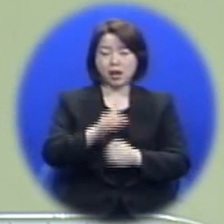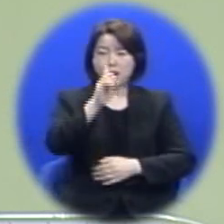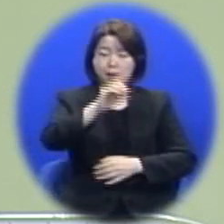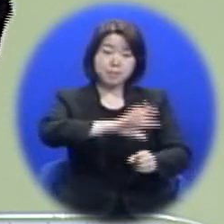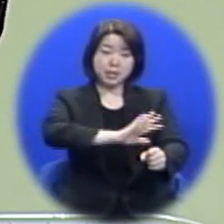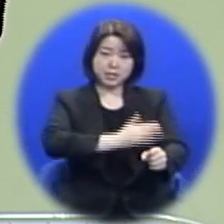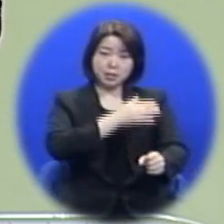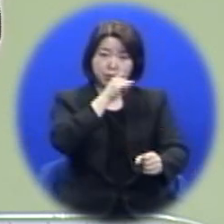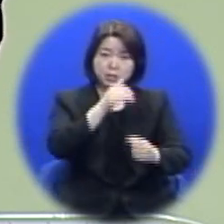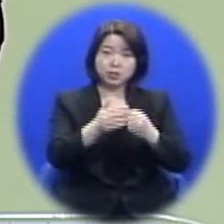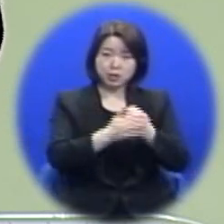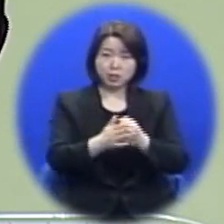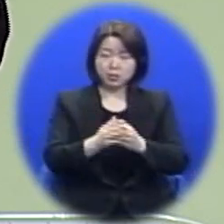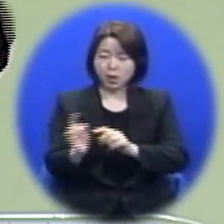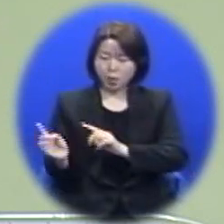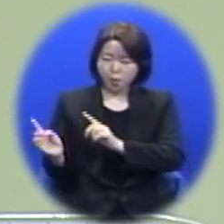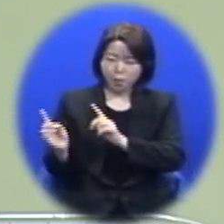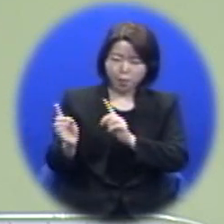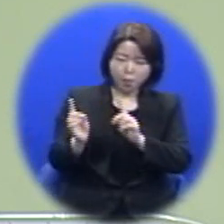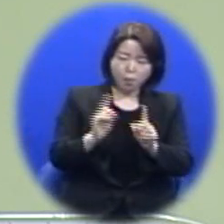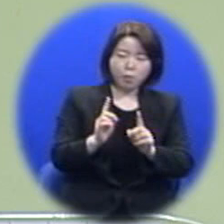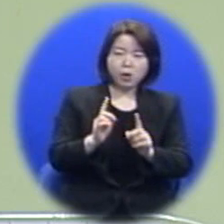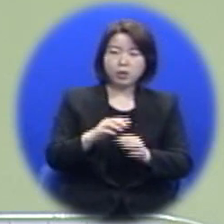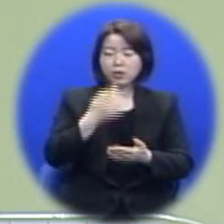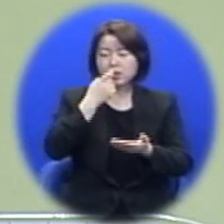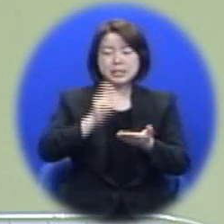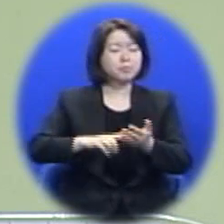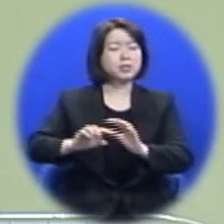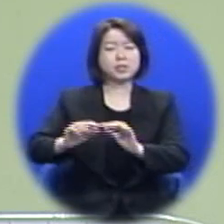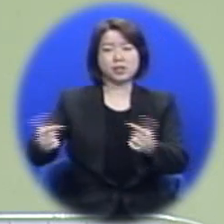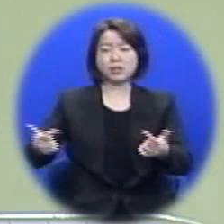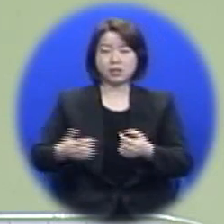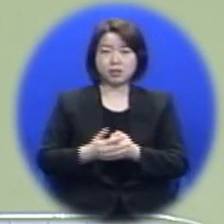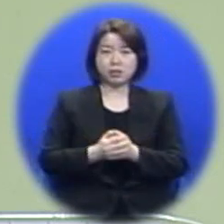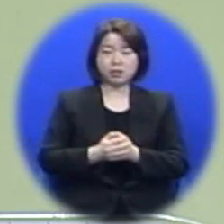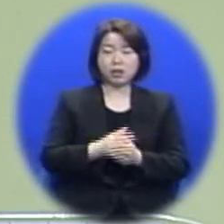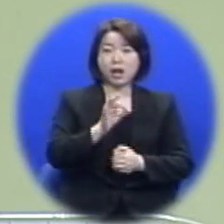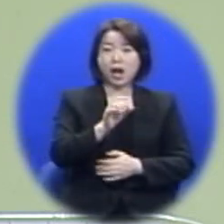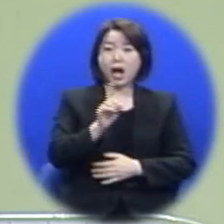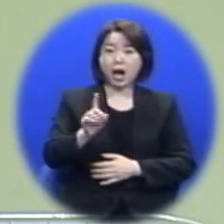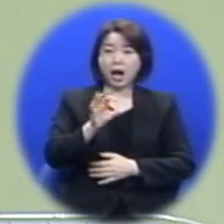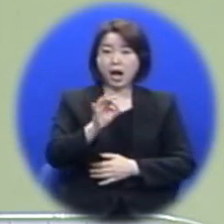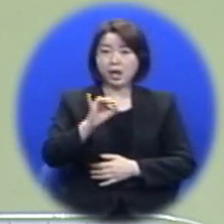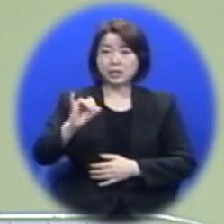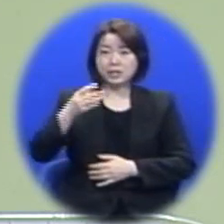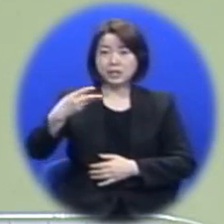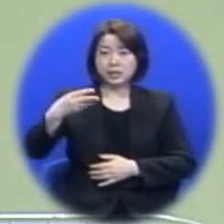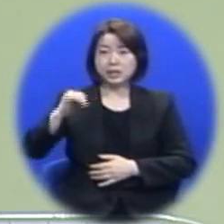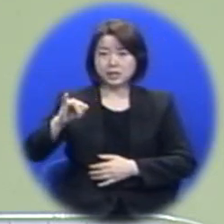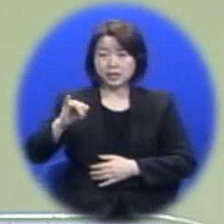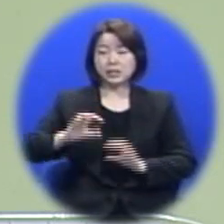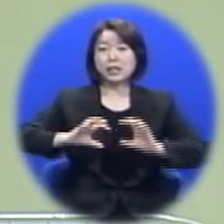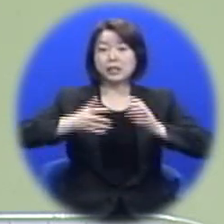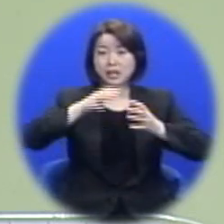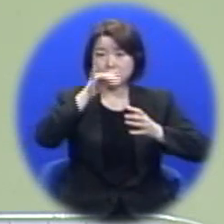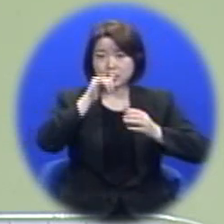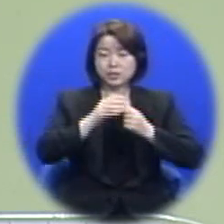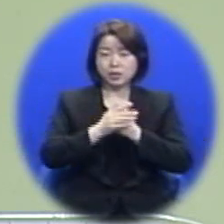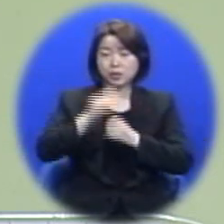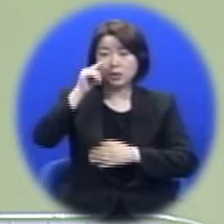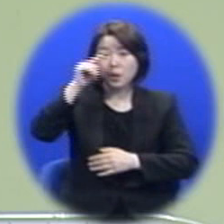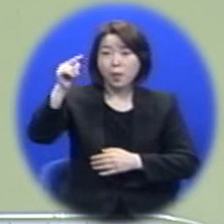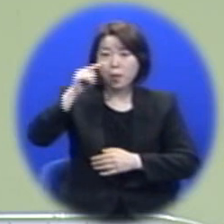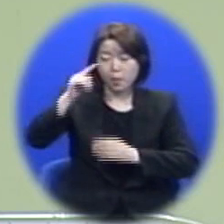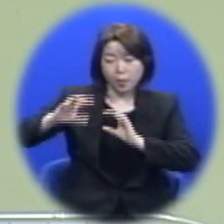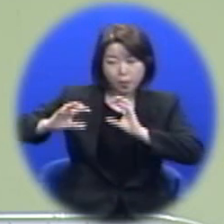나니까 회복이 총 1000 어렵습니까 it 라고 하는 나라가 있습니다 서방 부에서 가장